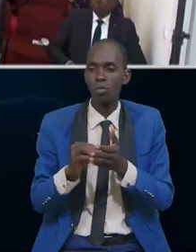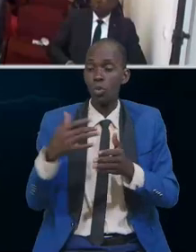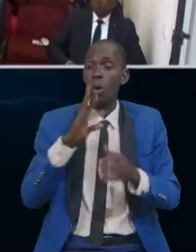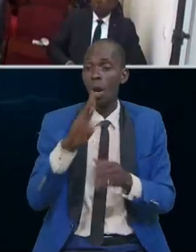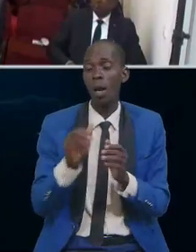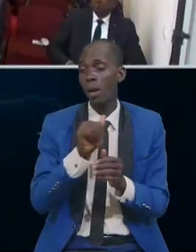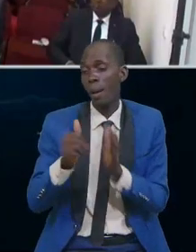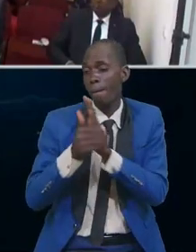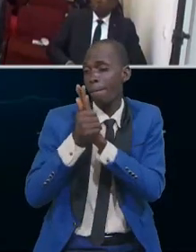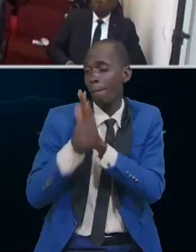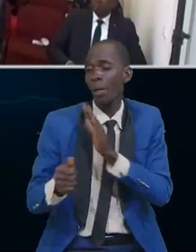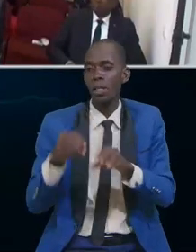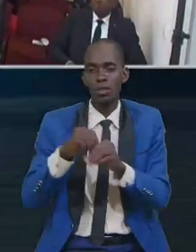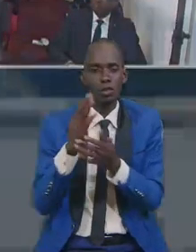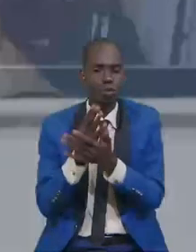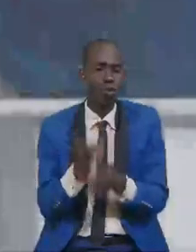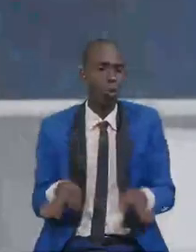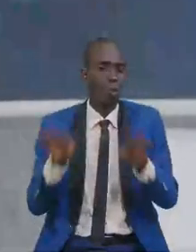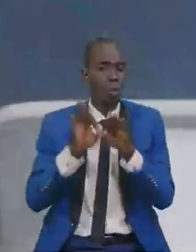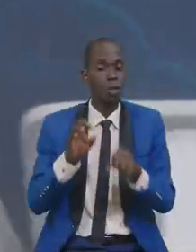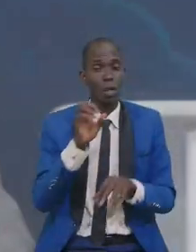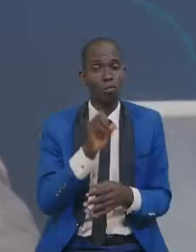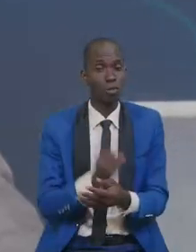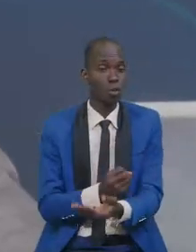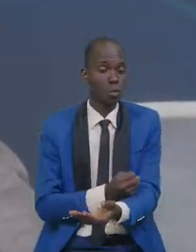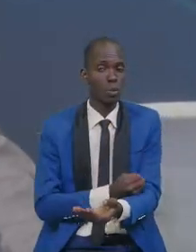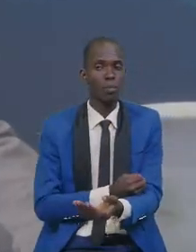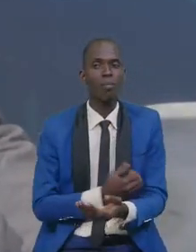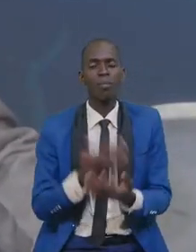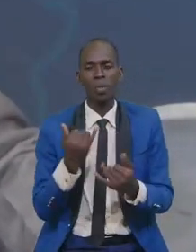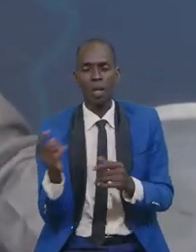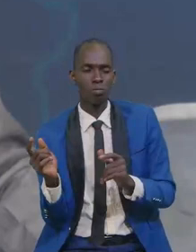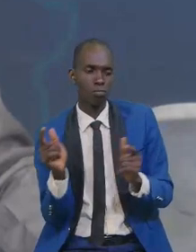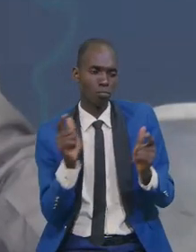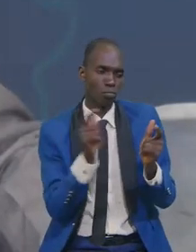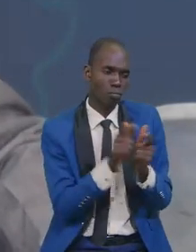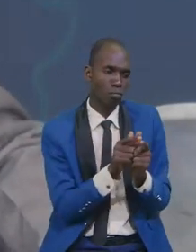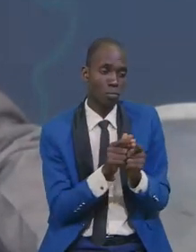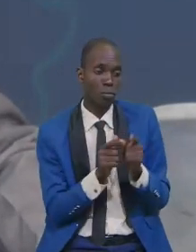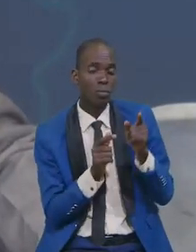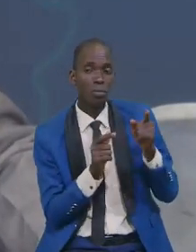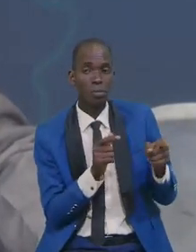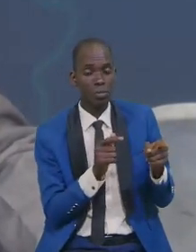tu maîtrises bien la matière. Et on dit viens. Mais comme les jours passent,